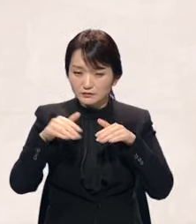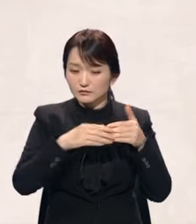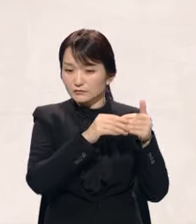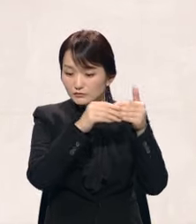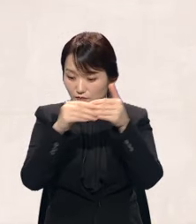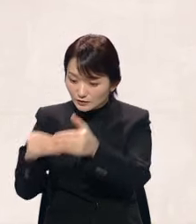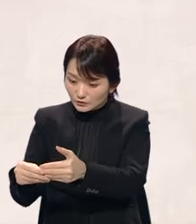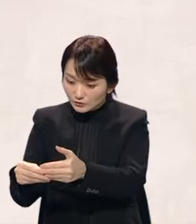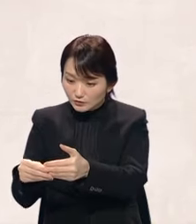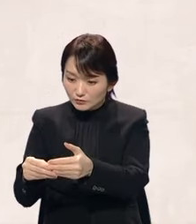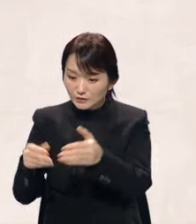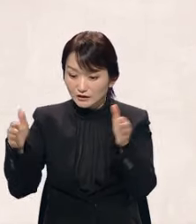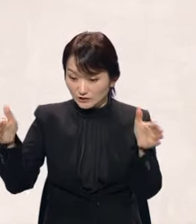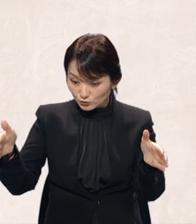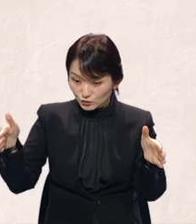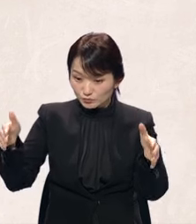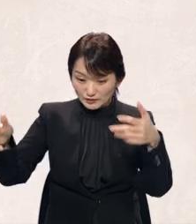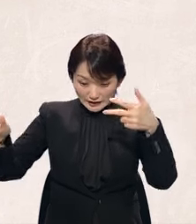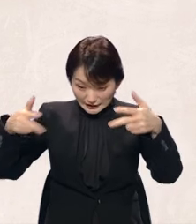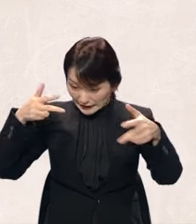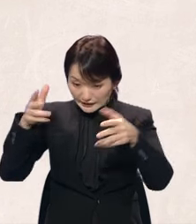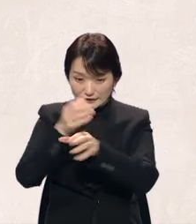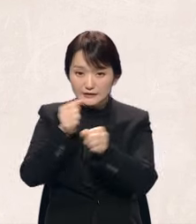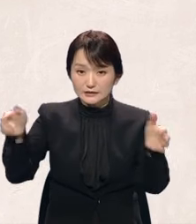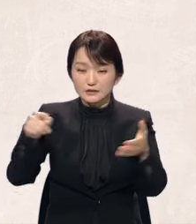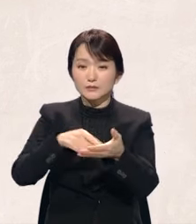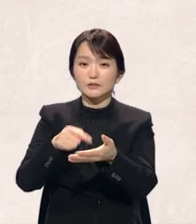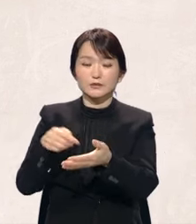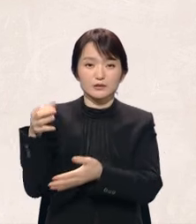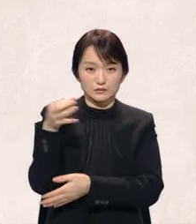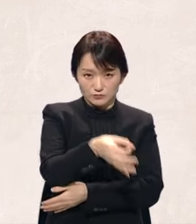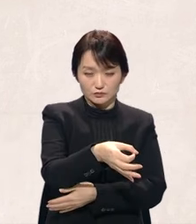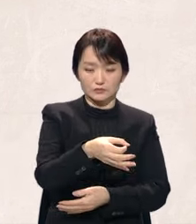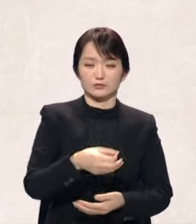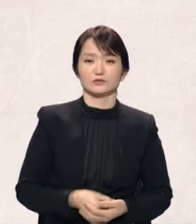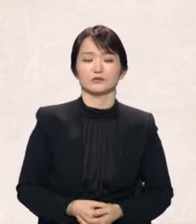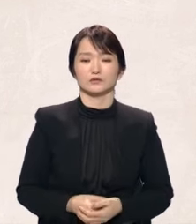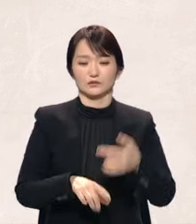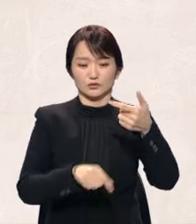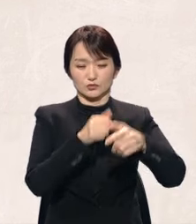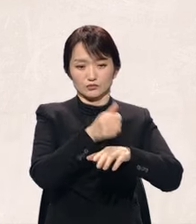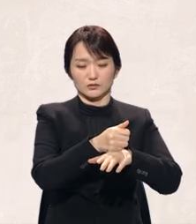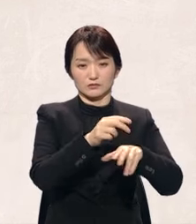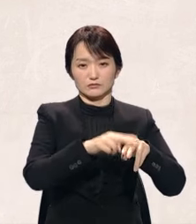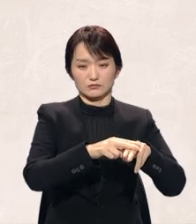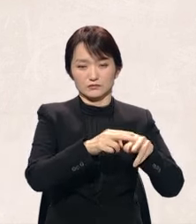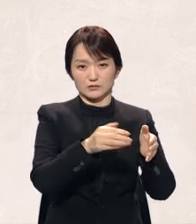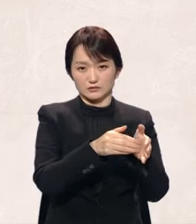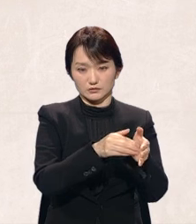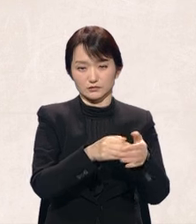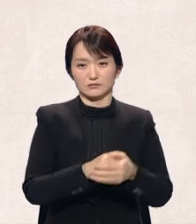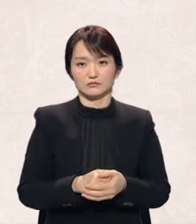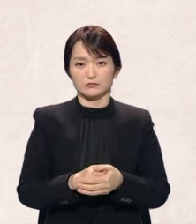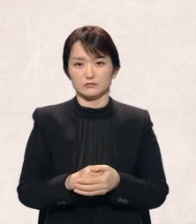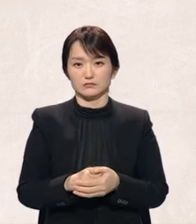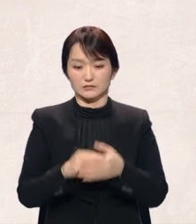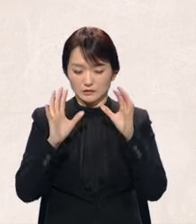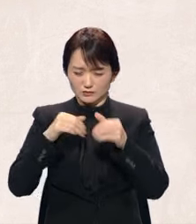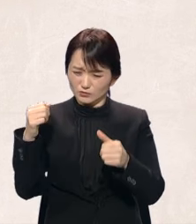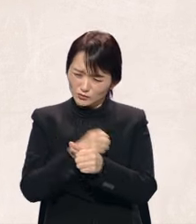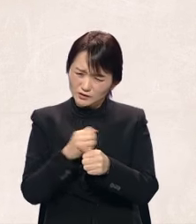부분만, 촬영된 기간만 환불을 해주고 6월 말에 그만둬서 이제 아이가 폭행을 많이 당하고 6월